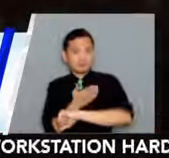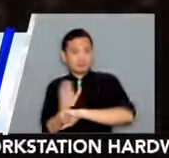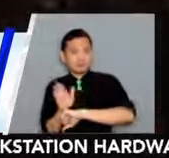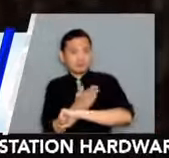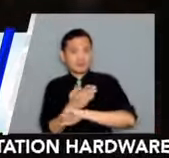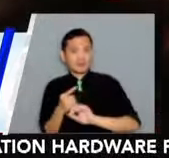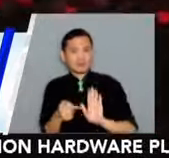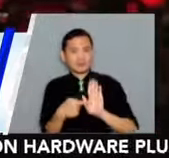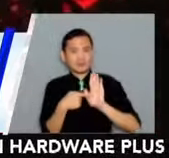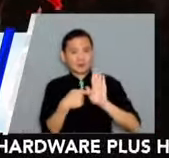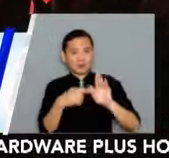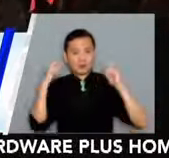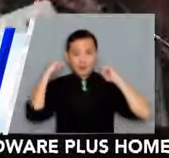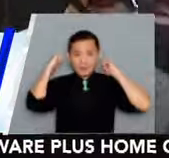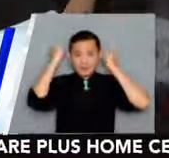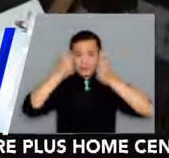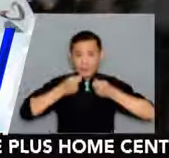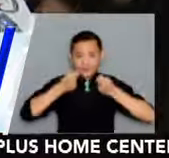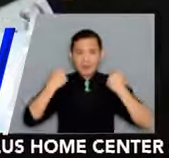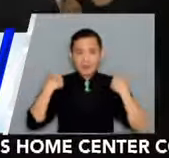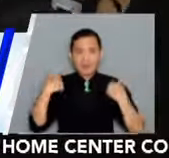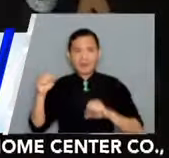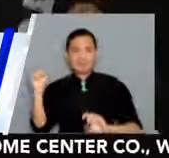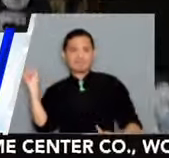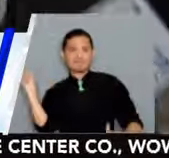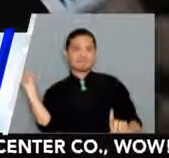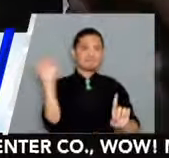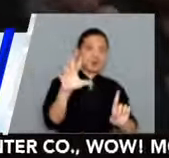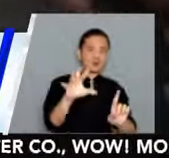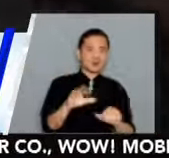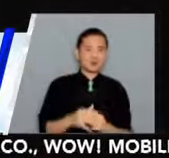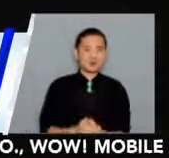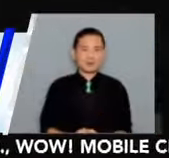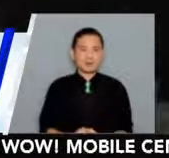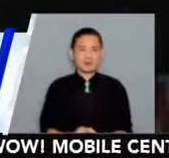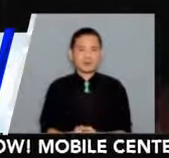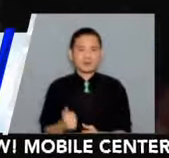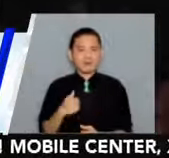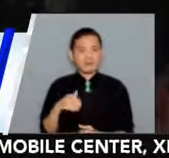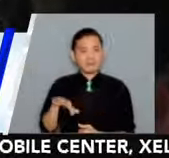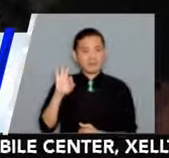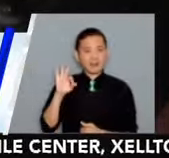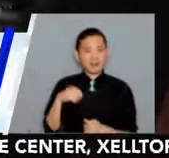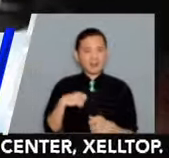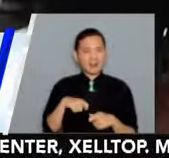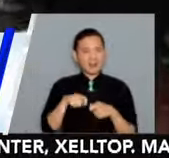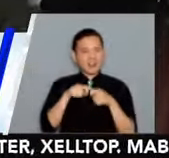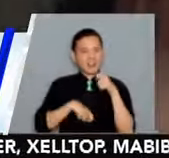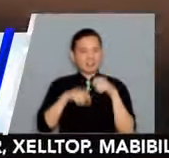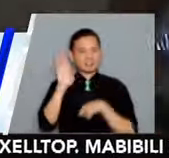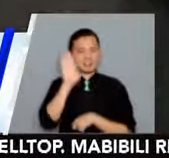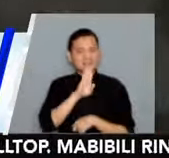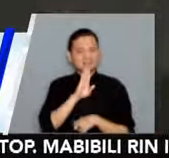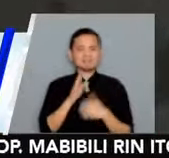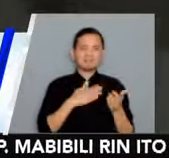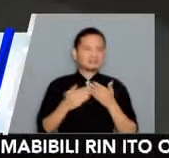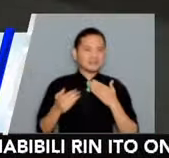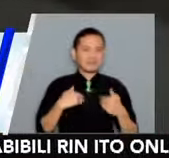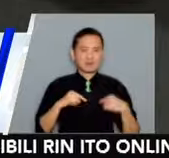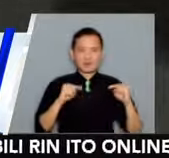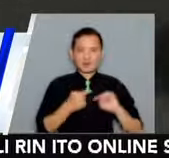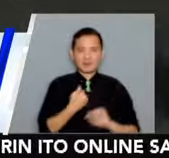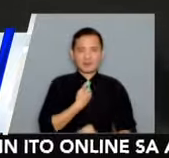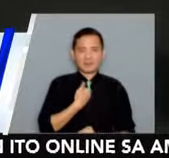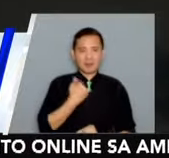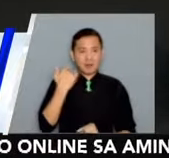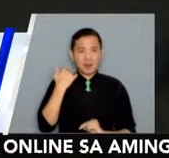na swerte namang nakuha ni Abby. Napunit na! Super happy po kahit nagkasugat po ako kasi ang daming umagaw.